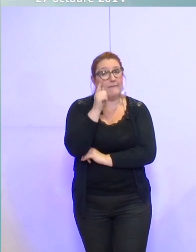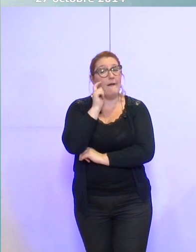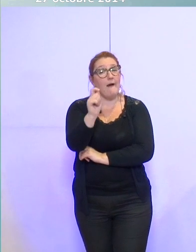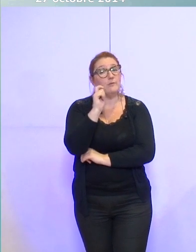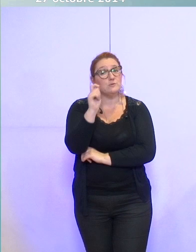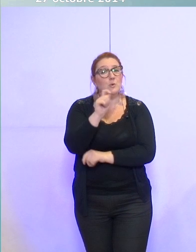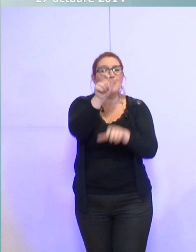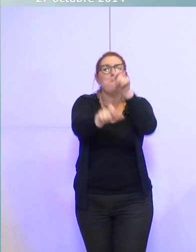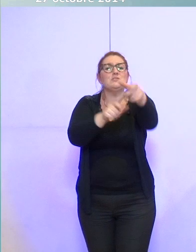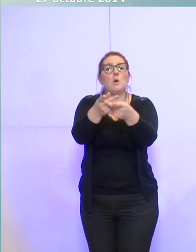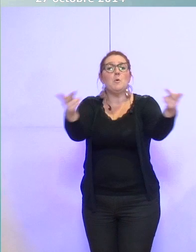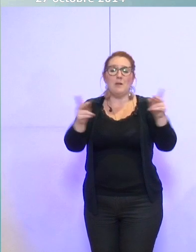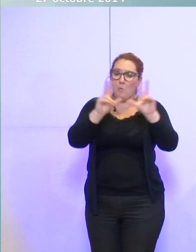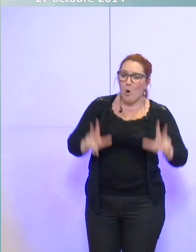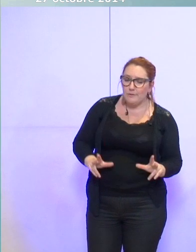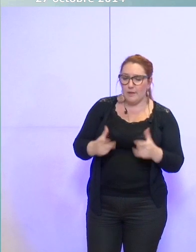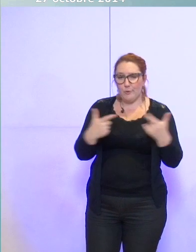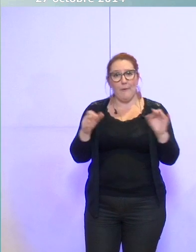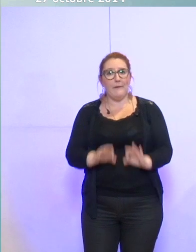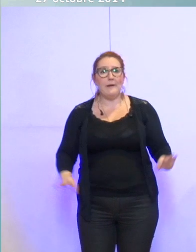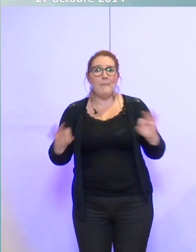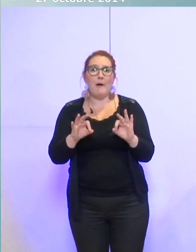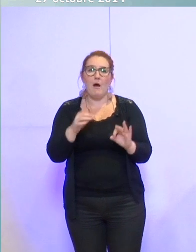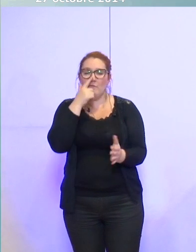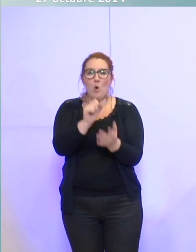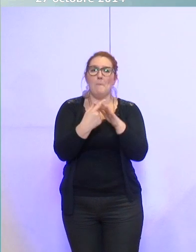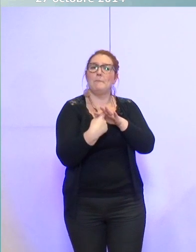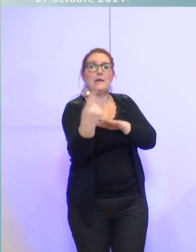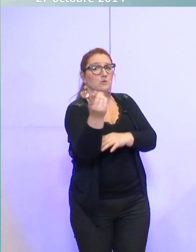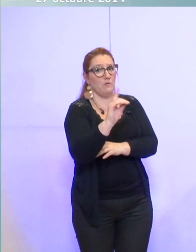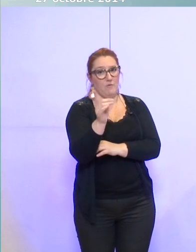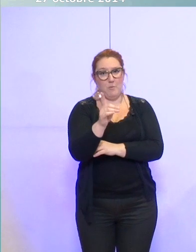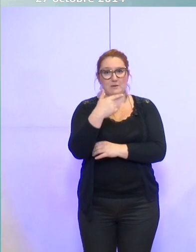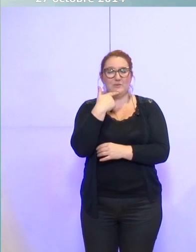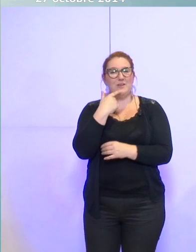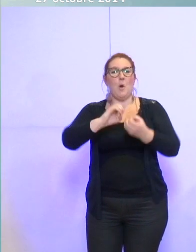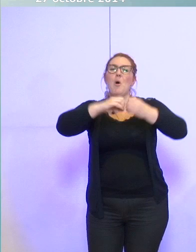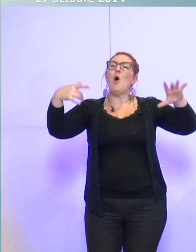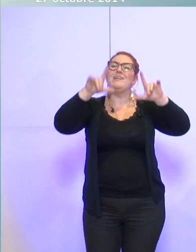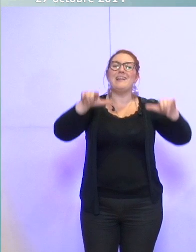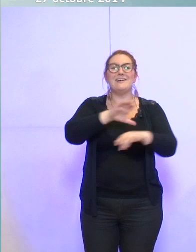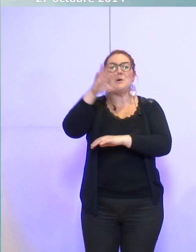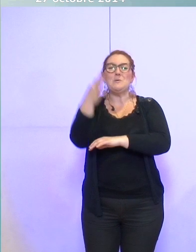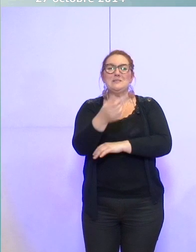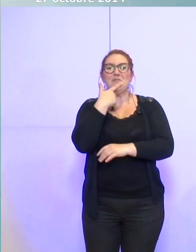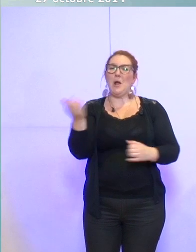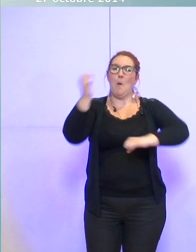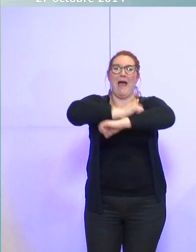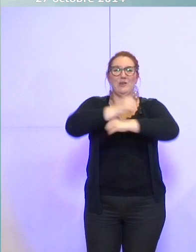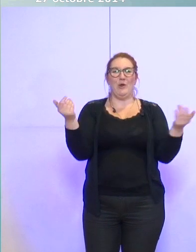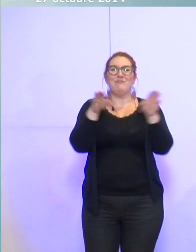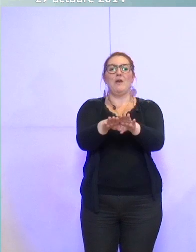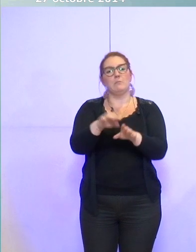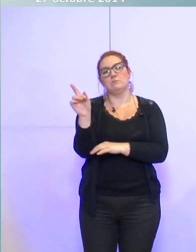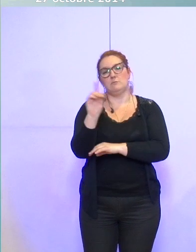exclure certains publics sous prétexte que tout serait disponible en ligne, ne pas fermer les guichets d'accueil, par exemple. Bien